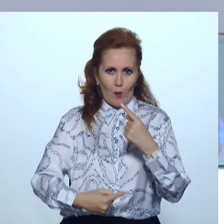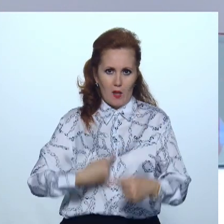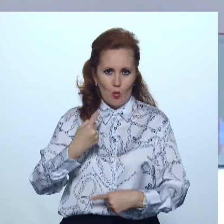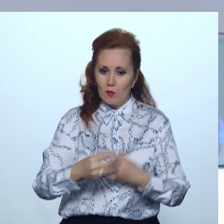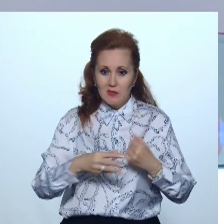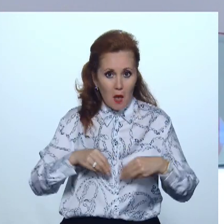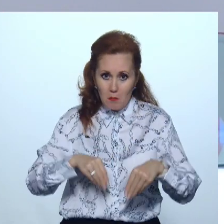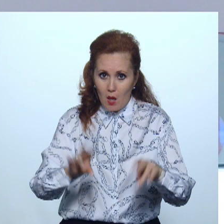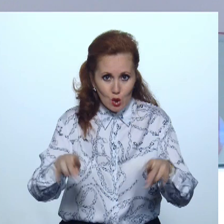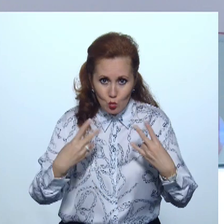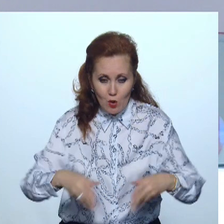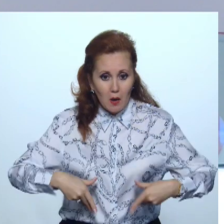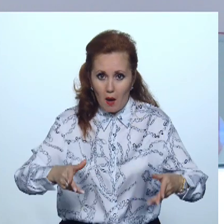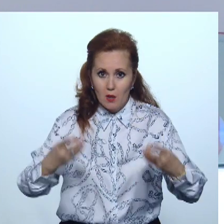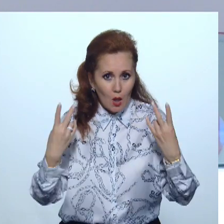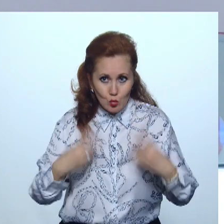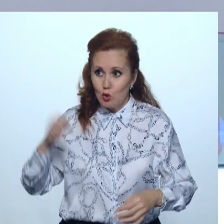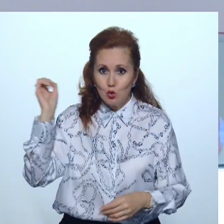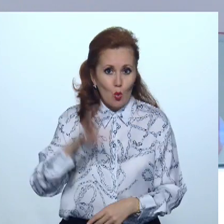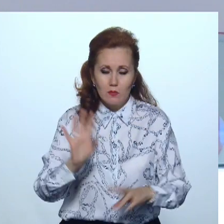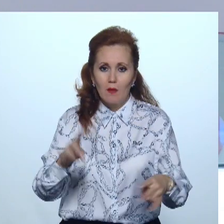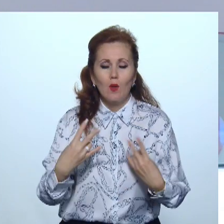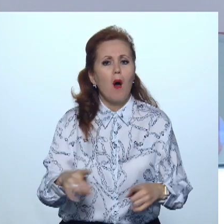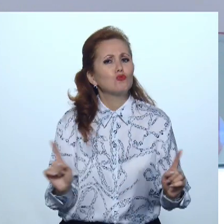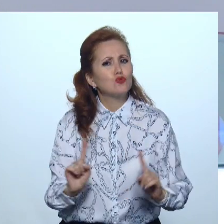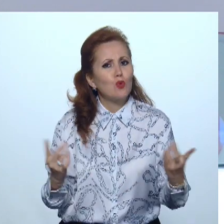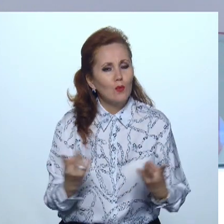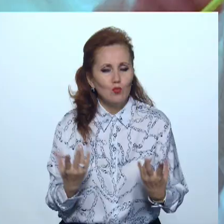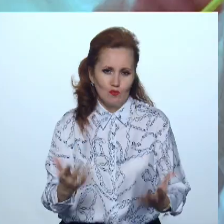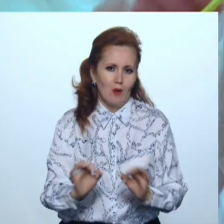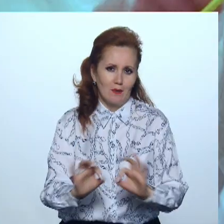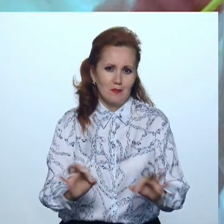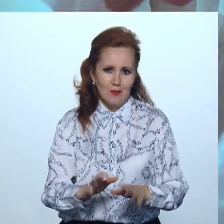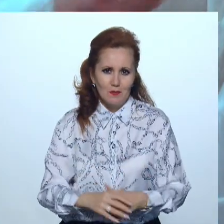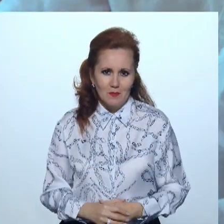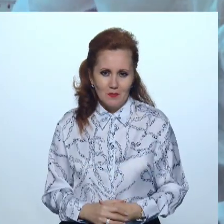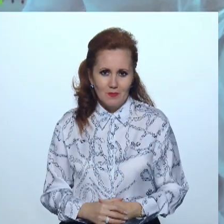даже солнце. А что нужно? Первые удмуртские сити-фермеры рассказали Оксане Худяковой.